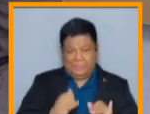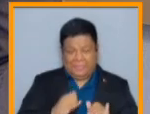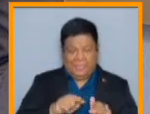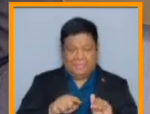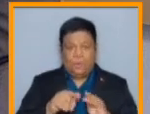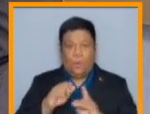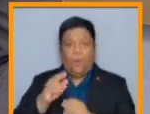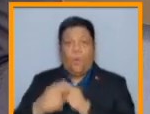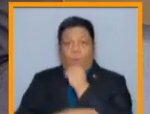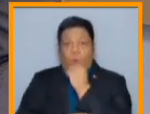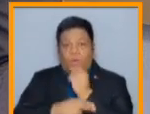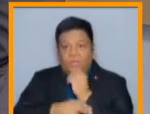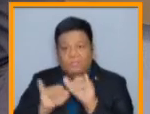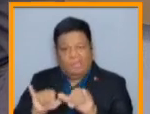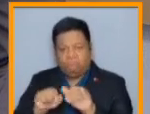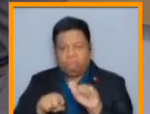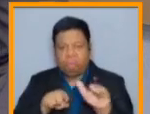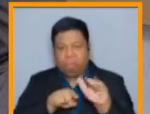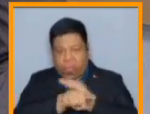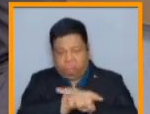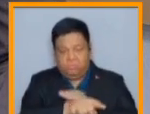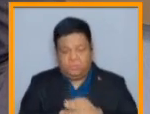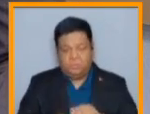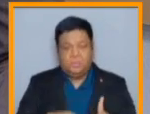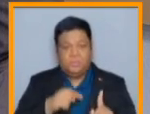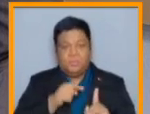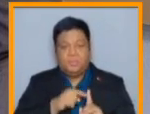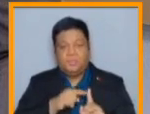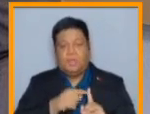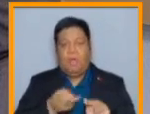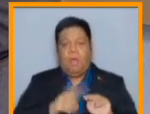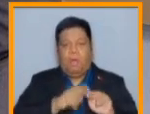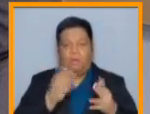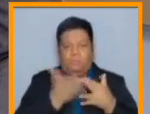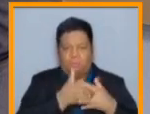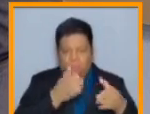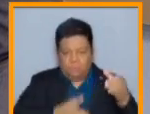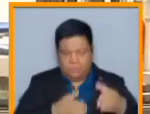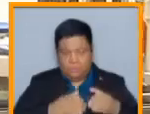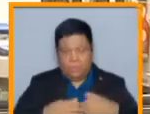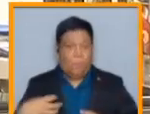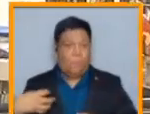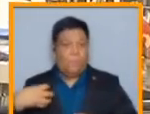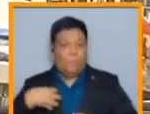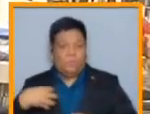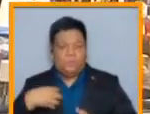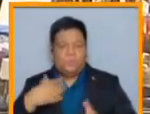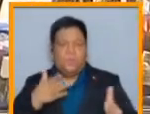ang PNP CIDG laban sa kanya. May unang balita si Ian Cruz.